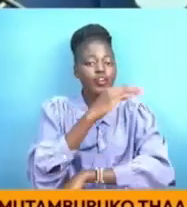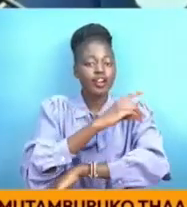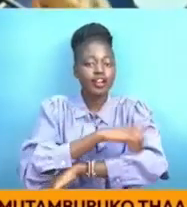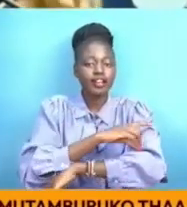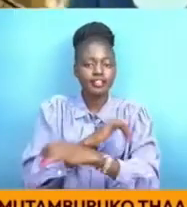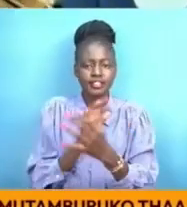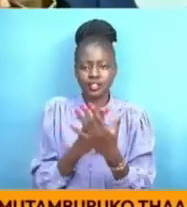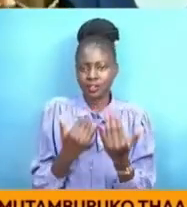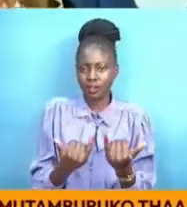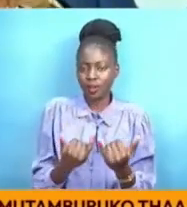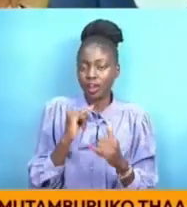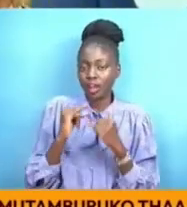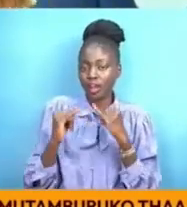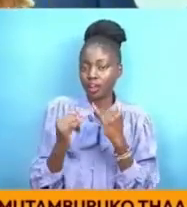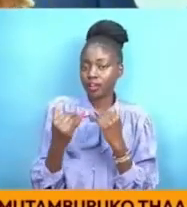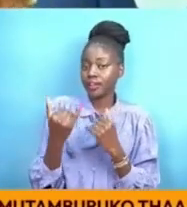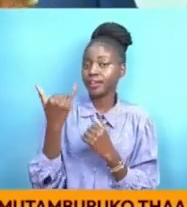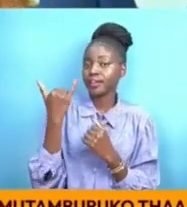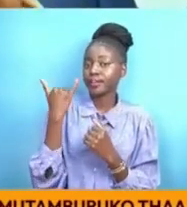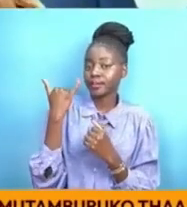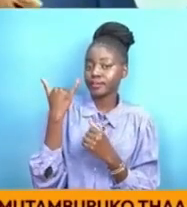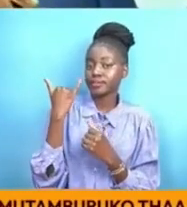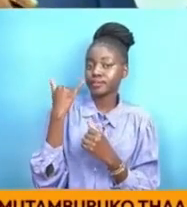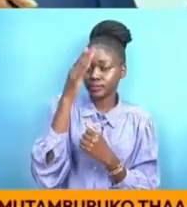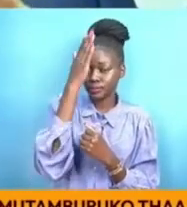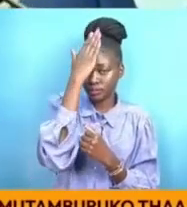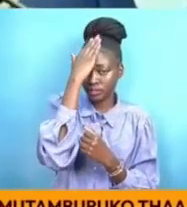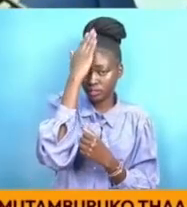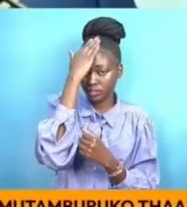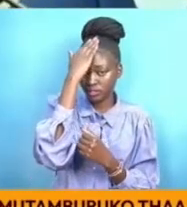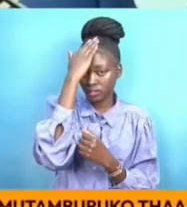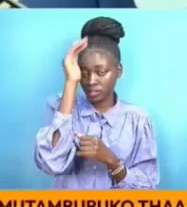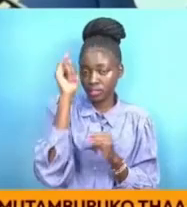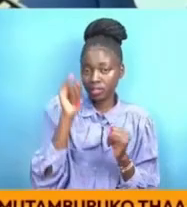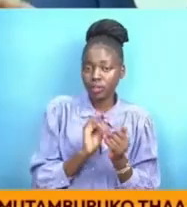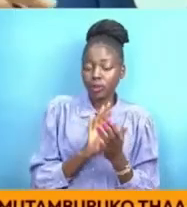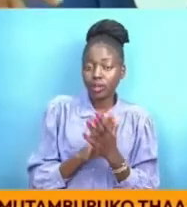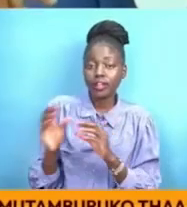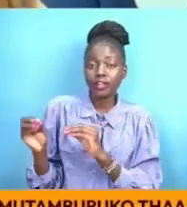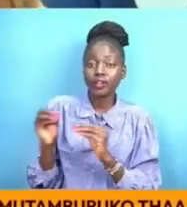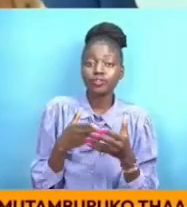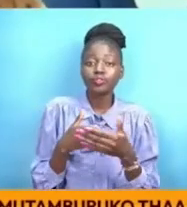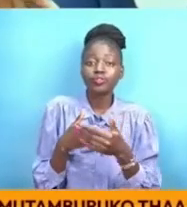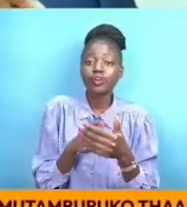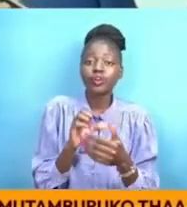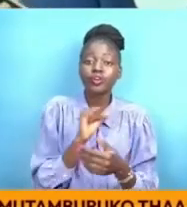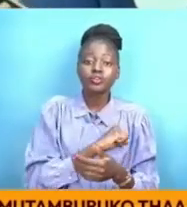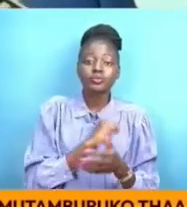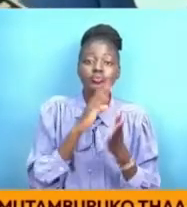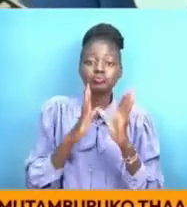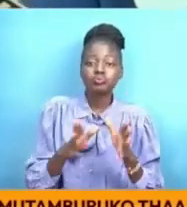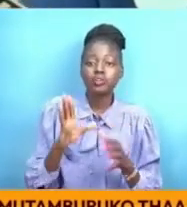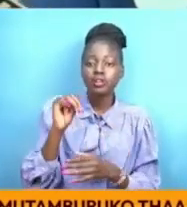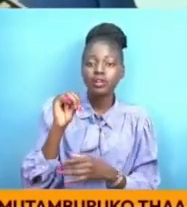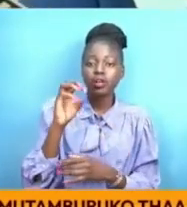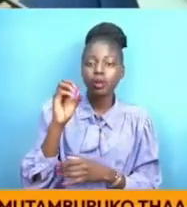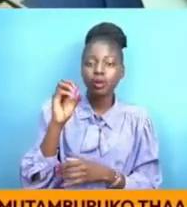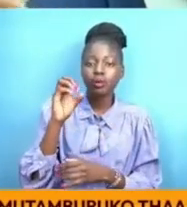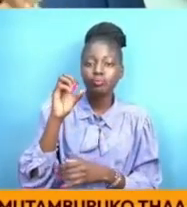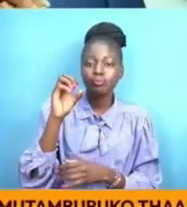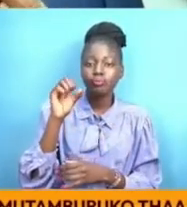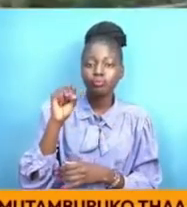egishoka kutiri huo omothe wa jumafiri. Kamiti no hira atogregio ni speaker wa bunge ya gifururi Moses